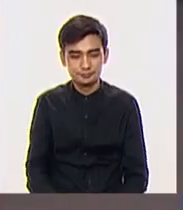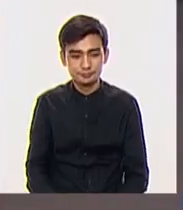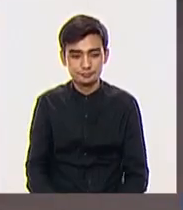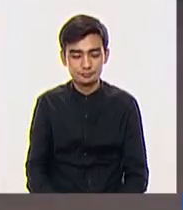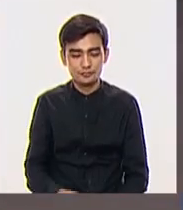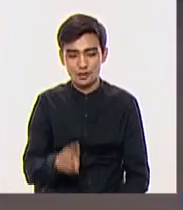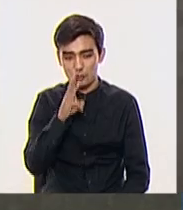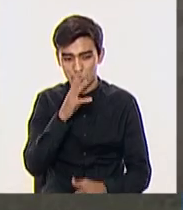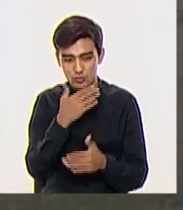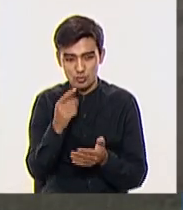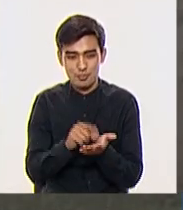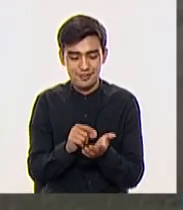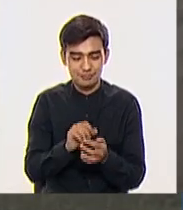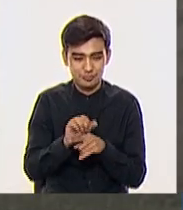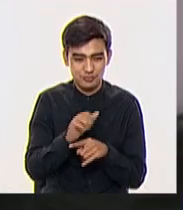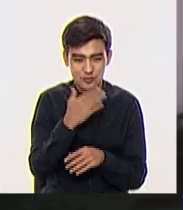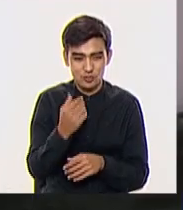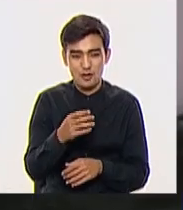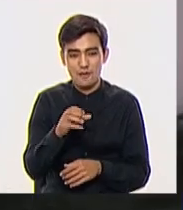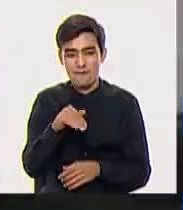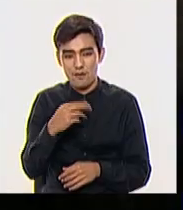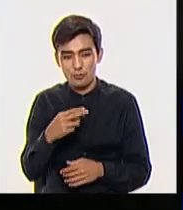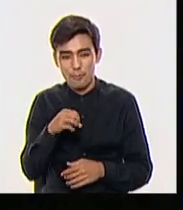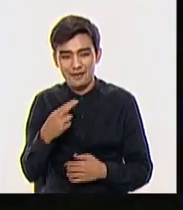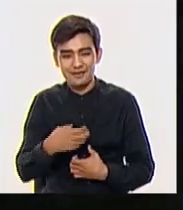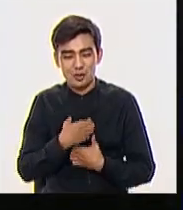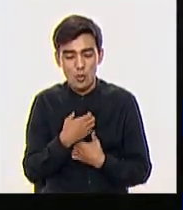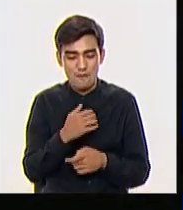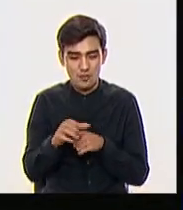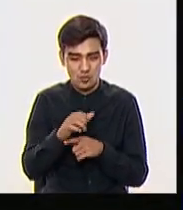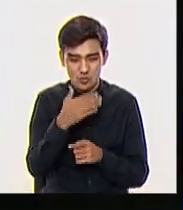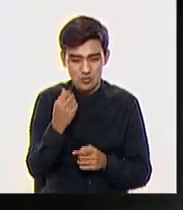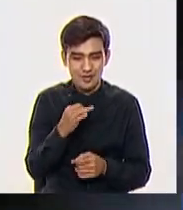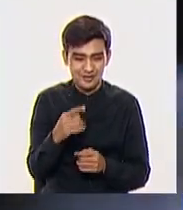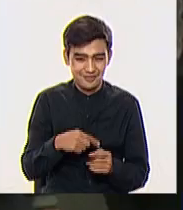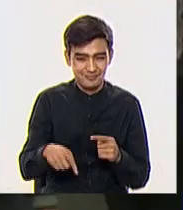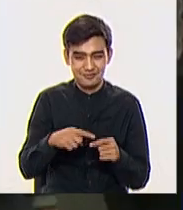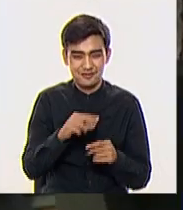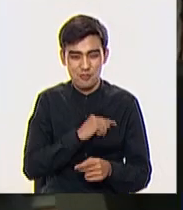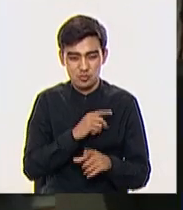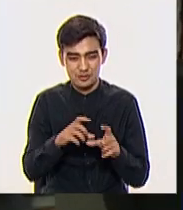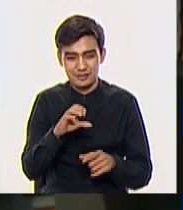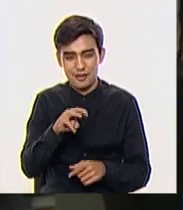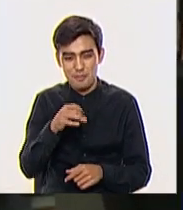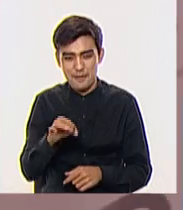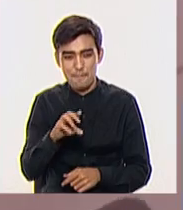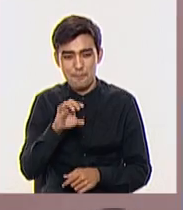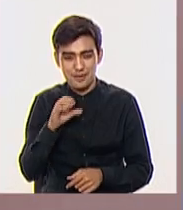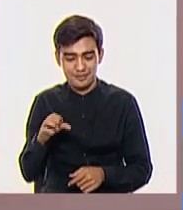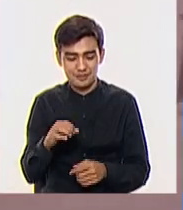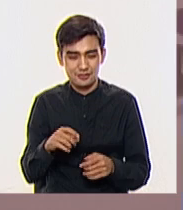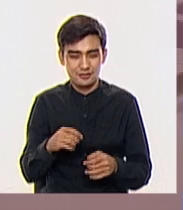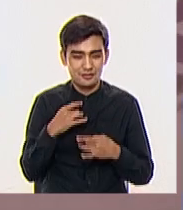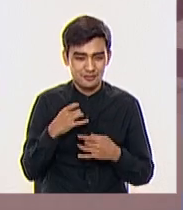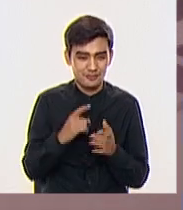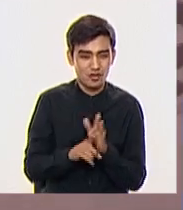Ни зарплаты, ни пенсионных отчислений, ни выплат в фонд медицинского страхования. Из-за всего этого в коллективе компании «Семей БАС» возникла социальная